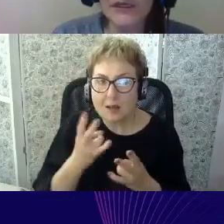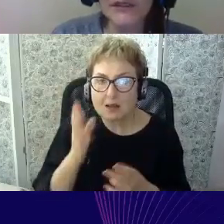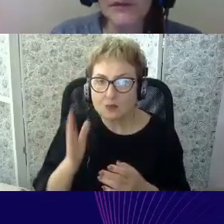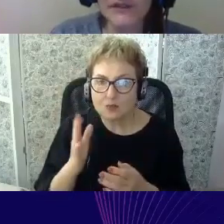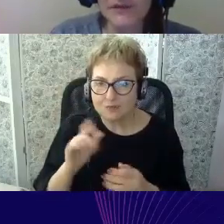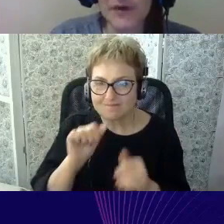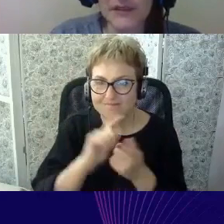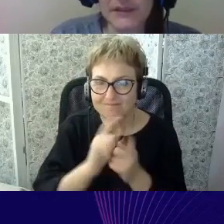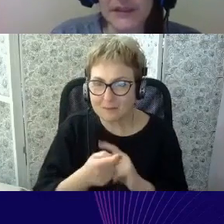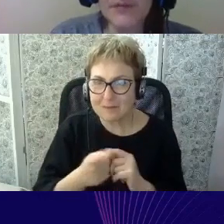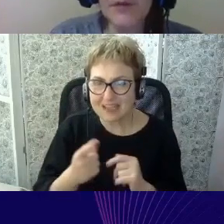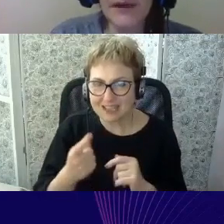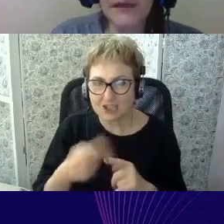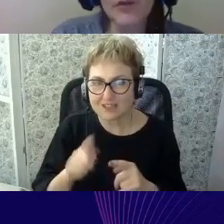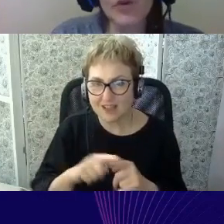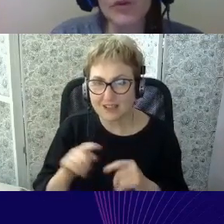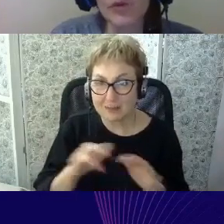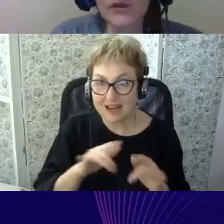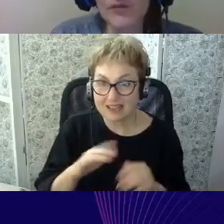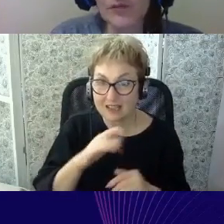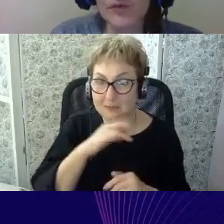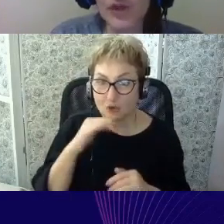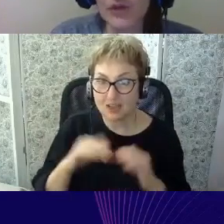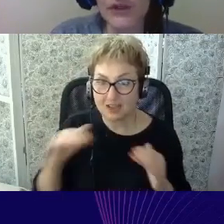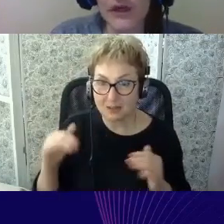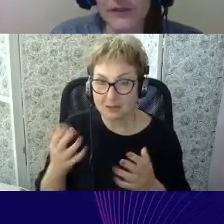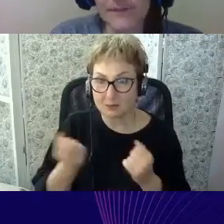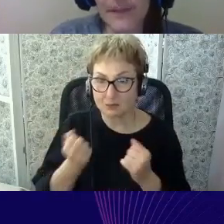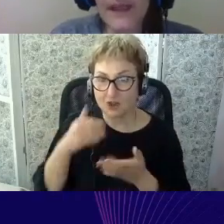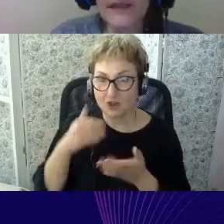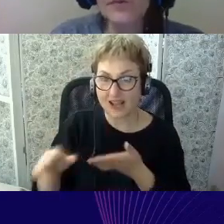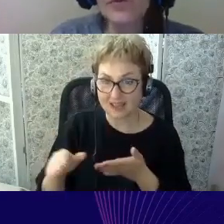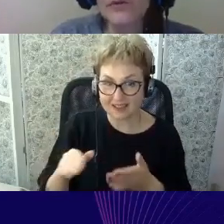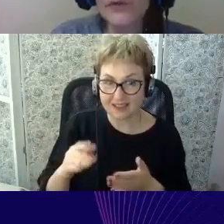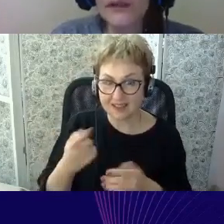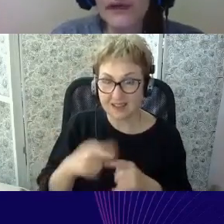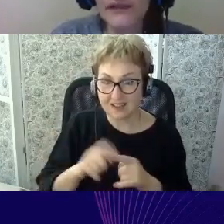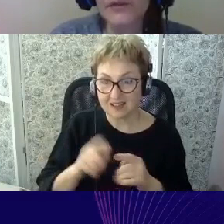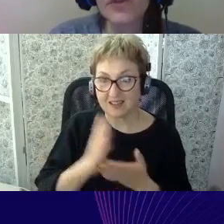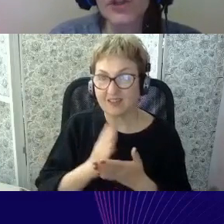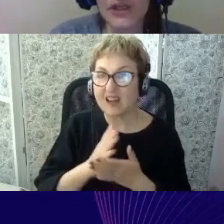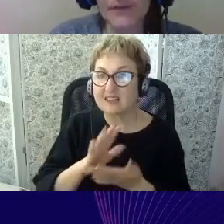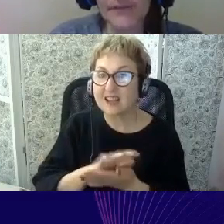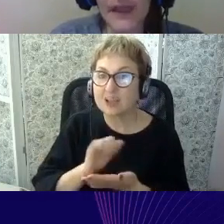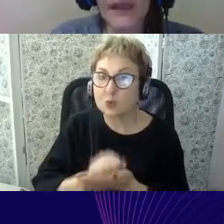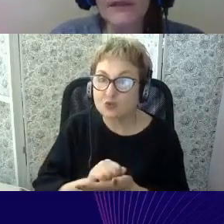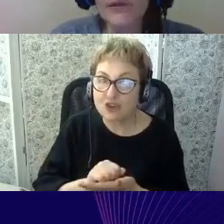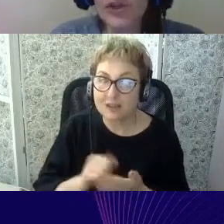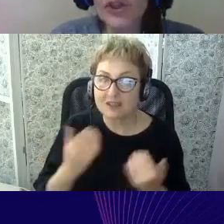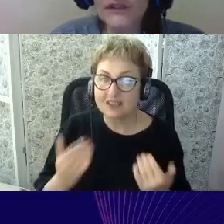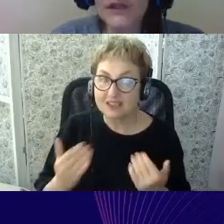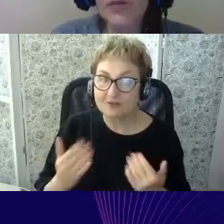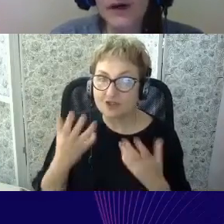будет модернизировать этот процесс. Именно поэтому очень многие ребята получают отказ. Это, безусловно, является нарушением.